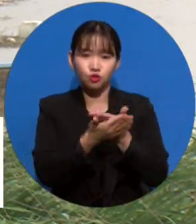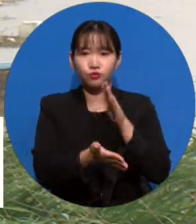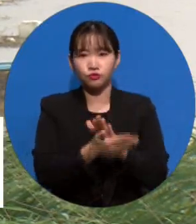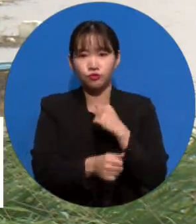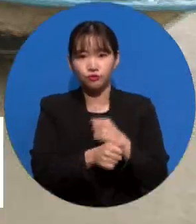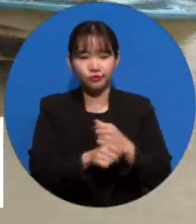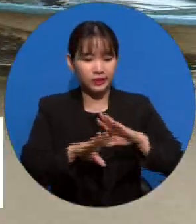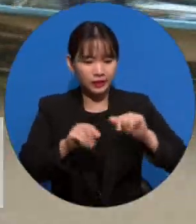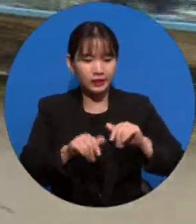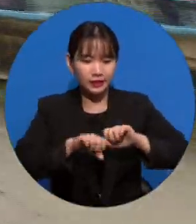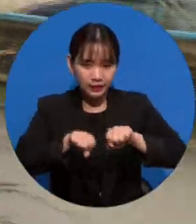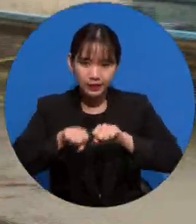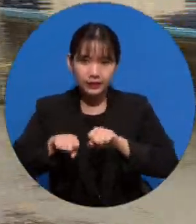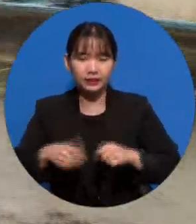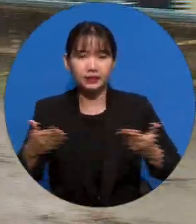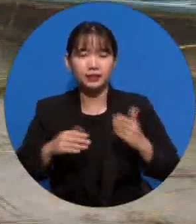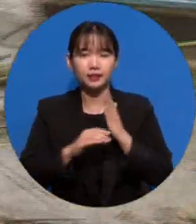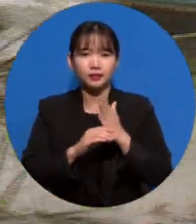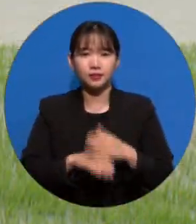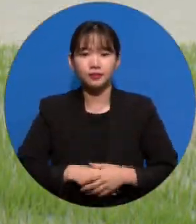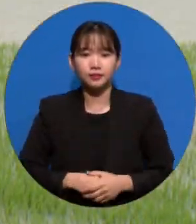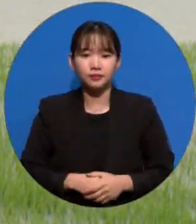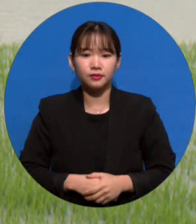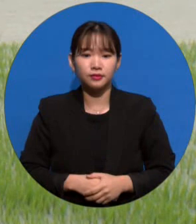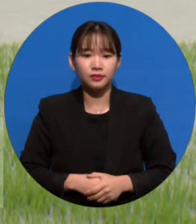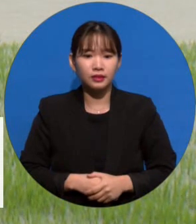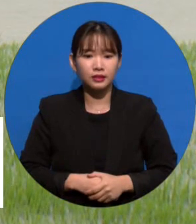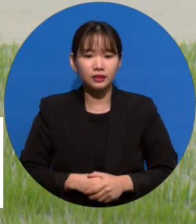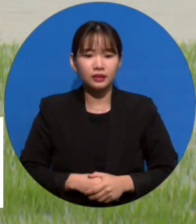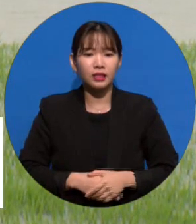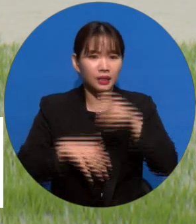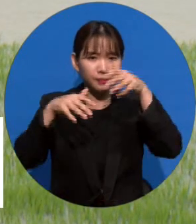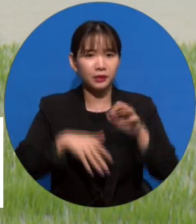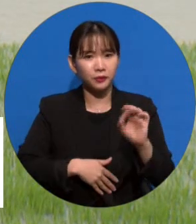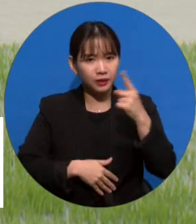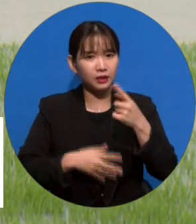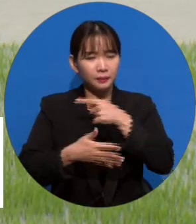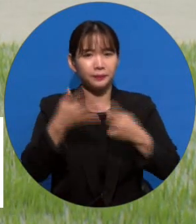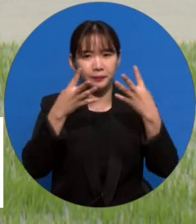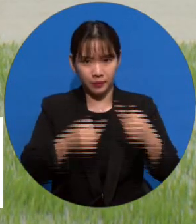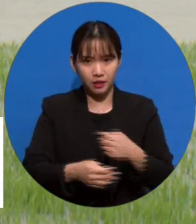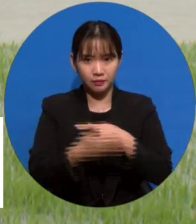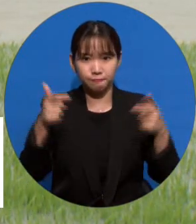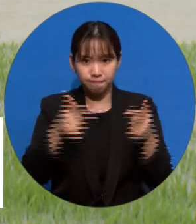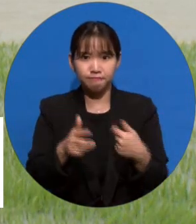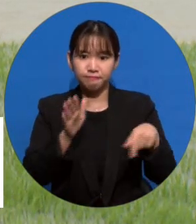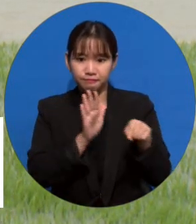보수하고 토사를 치우는 작업에 본격 나섰습니다. 장마를 위해서 많은 피해를 봤습니다. 피해를 최소화하기